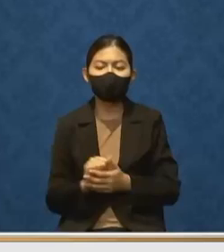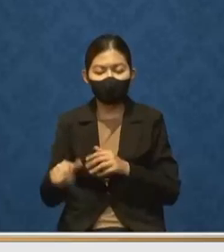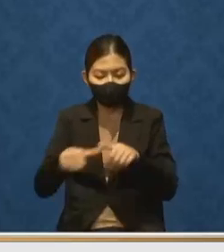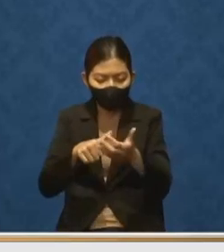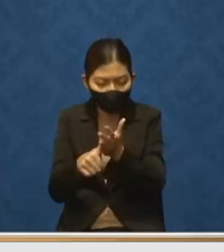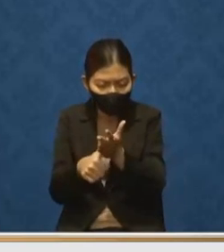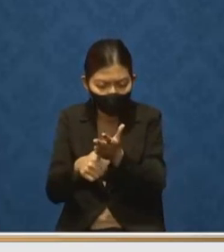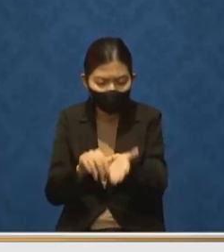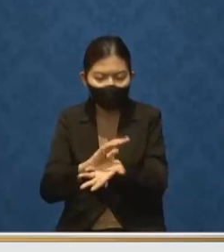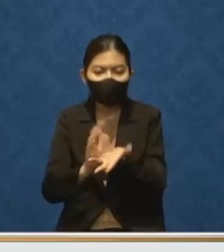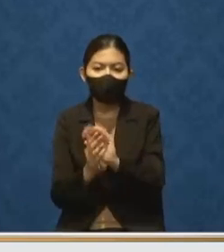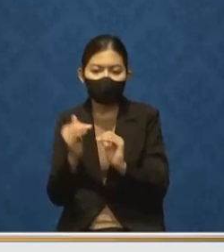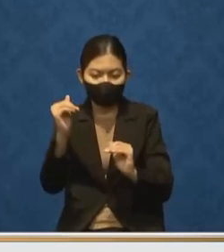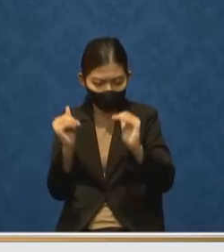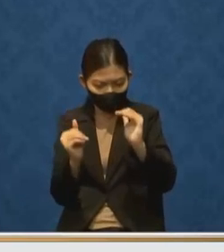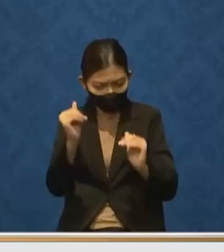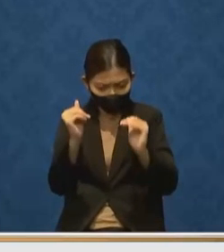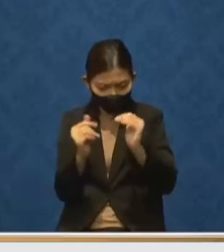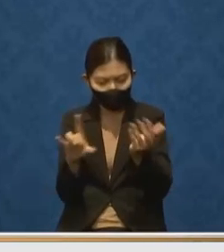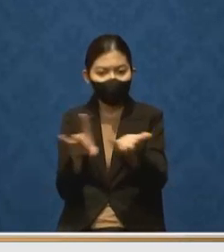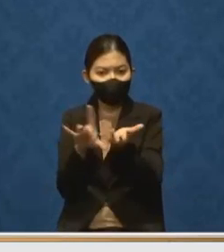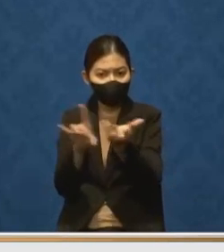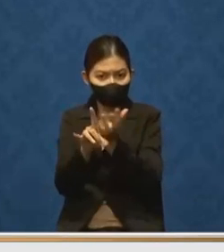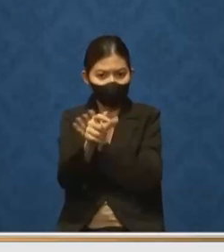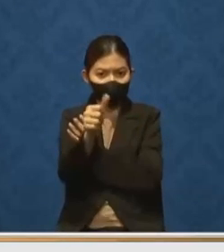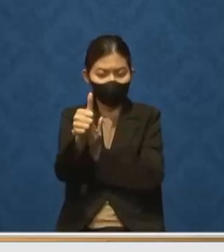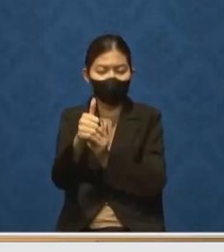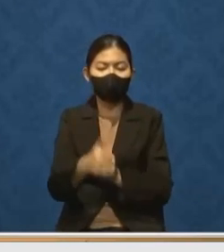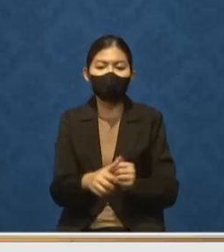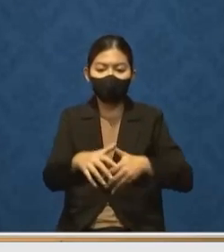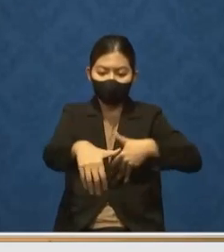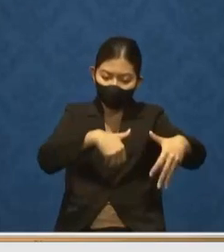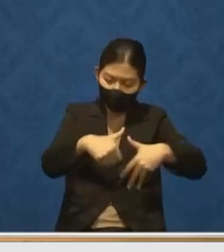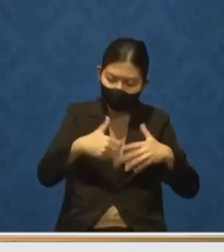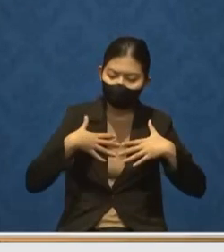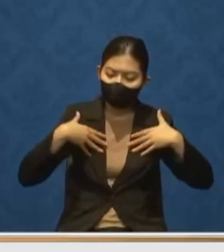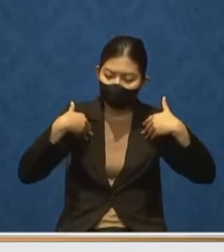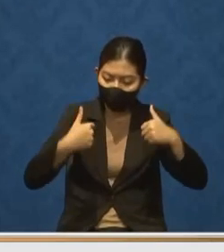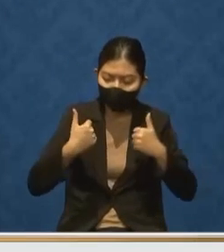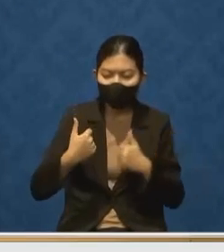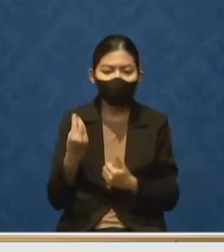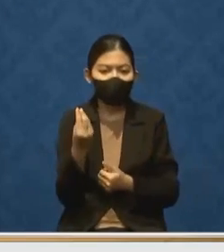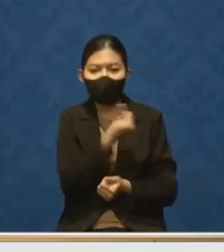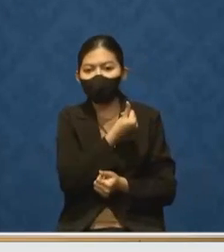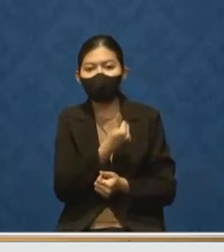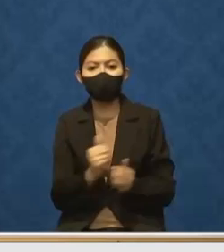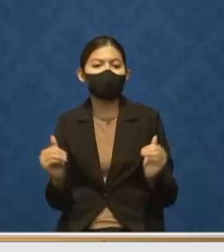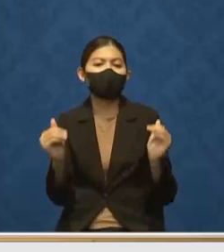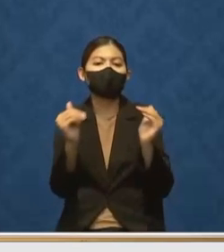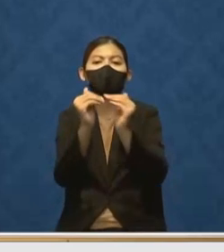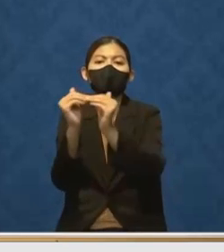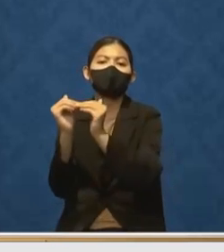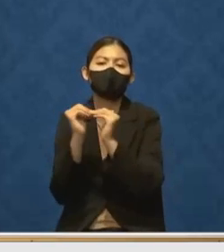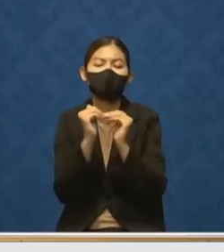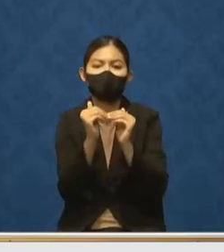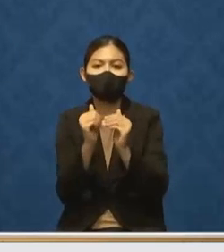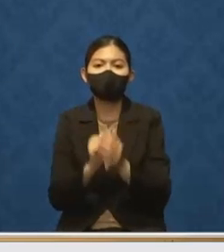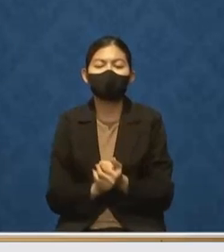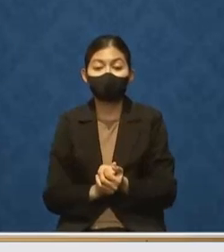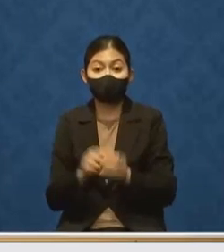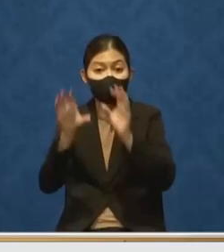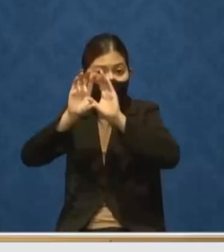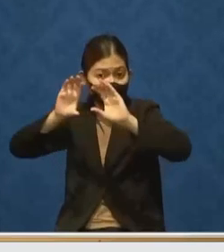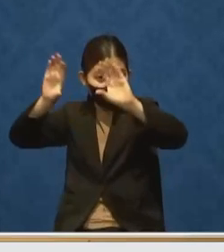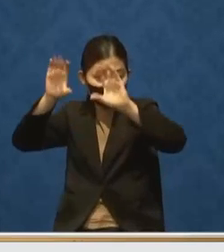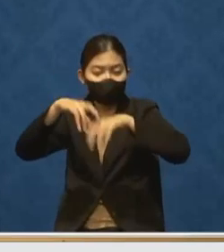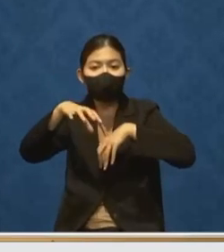ระบบการบริหารการภาครัฐให้มีประสิทธิภาพประชาชนได้รับความสะดวกรวดเร็วและเป็นธรรมรายการค่าดำเนินการภาครัฐรัฐบาลได้